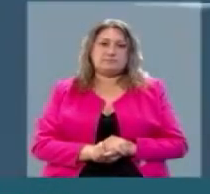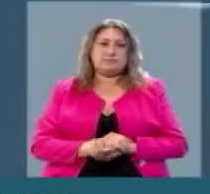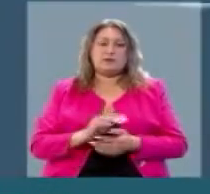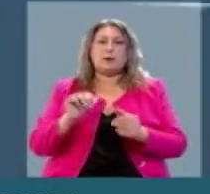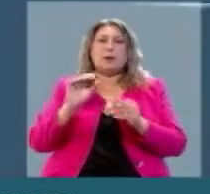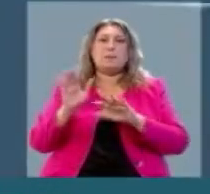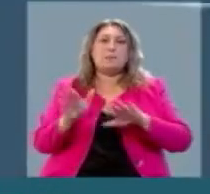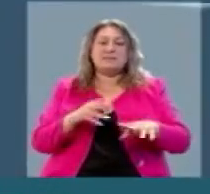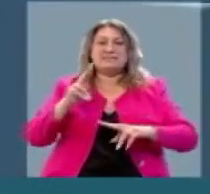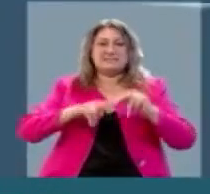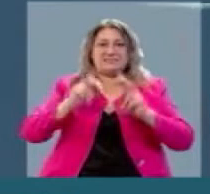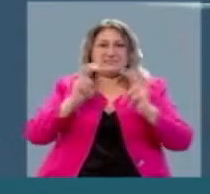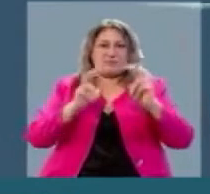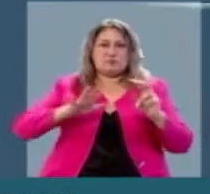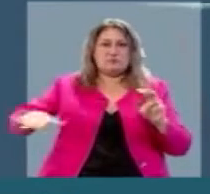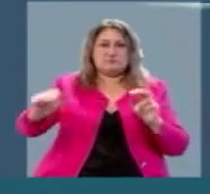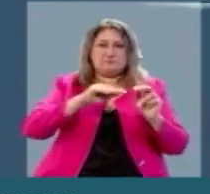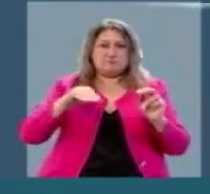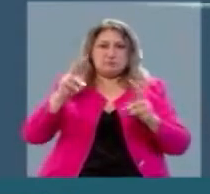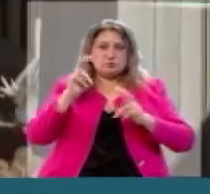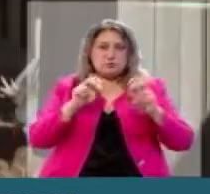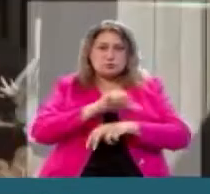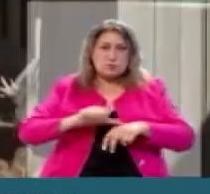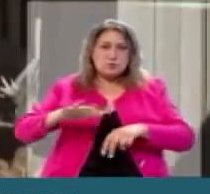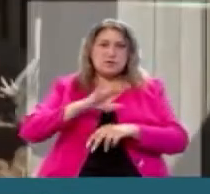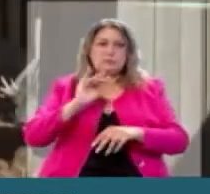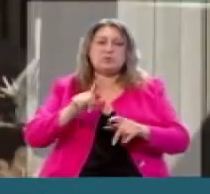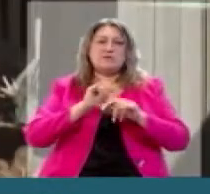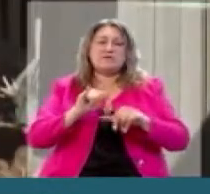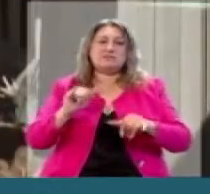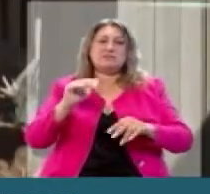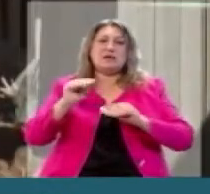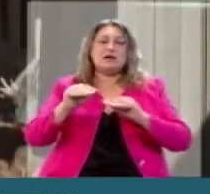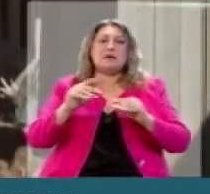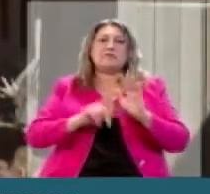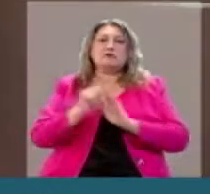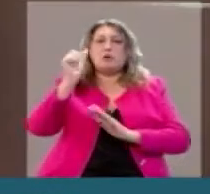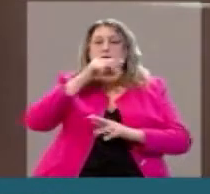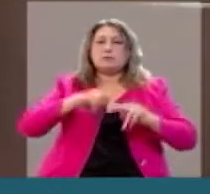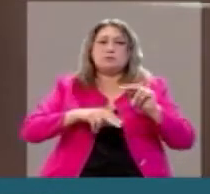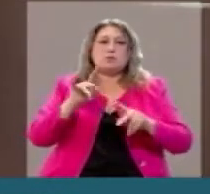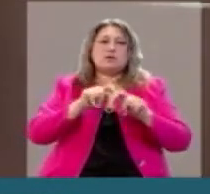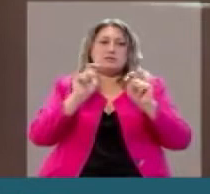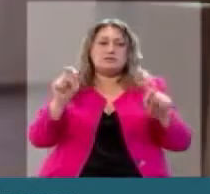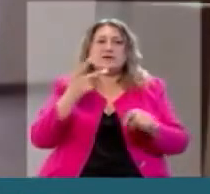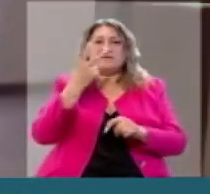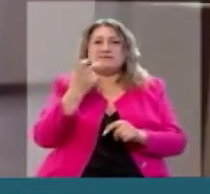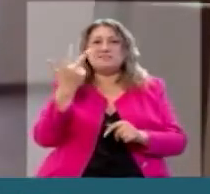Помимо индустриальной зоны, в регионе активными темпами развивается инфраструктура. С начала года построено и введено в